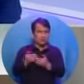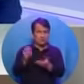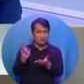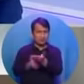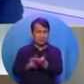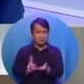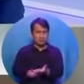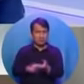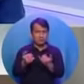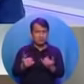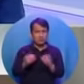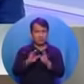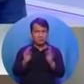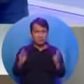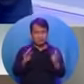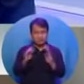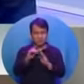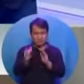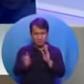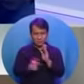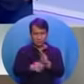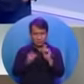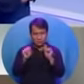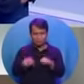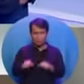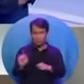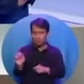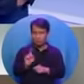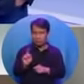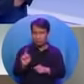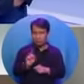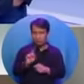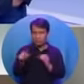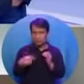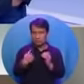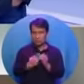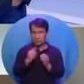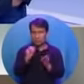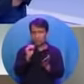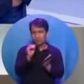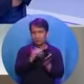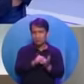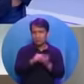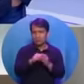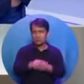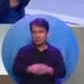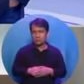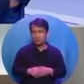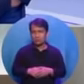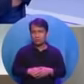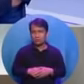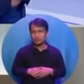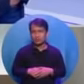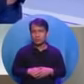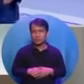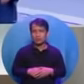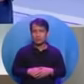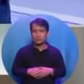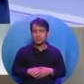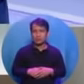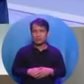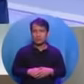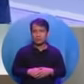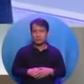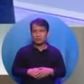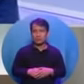ng presidente at naging batas, anong recourse nitong ating inapi, kung sakasakali man, na